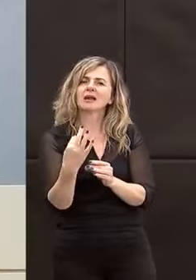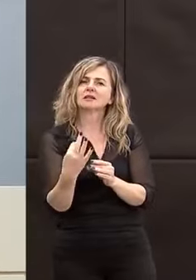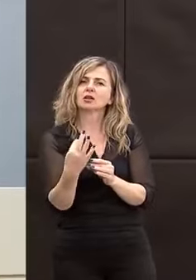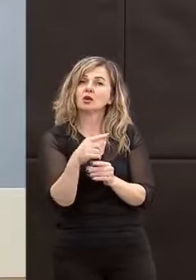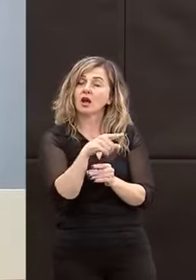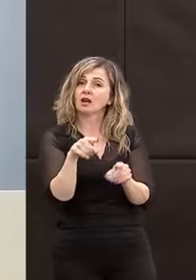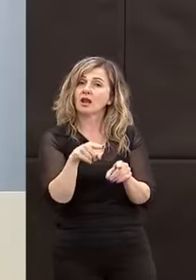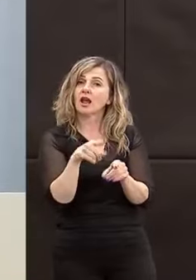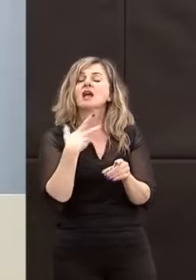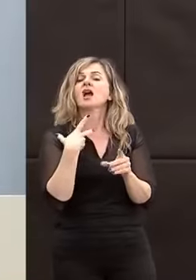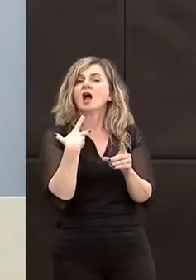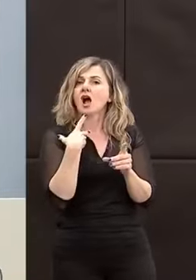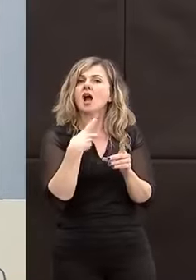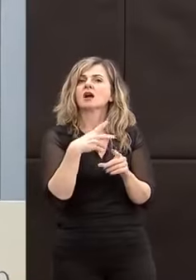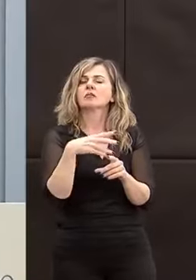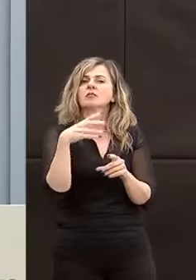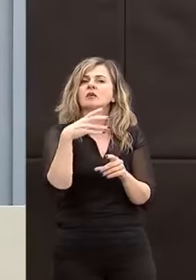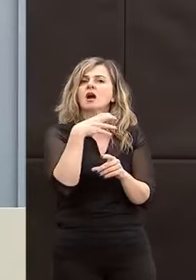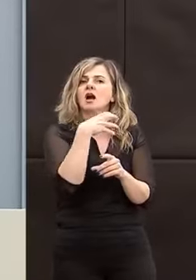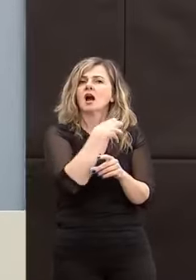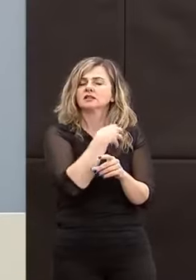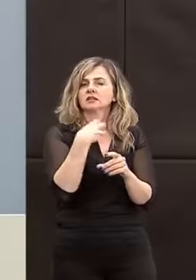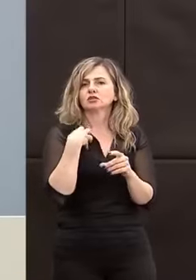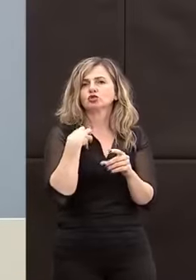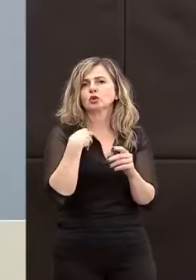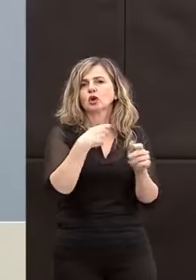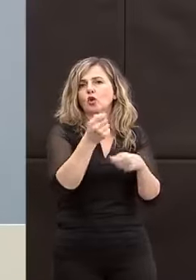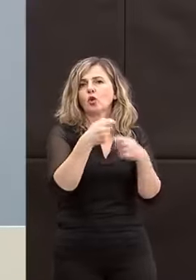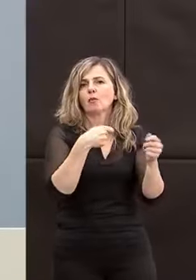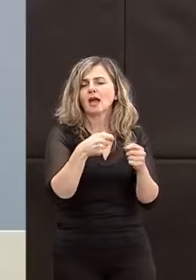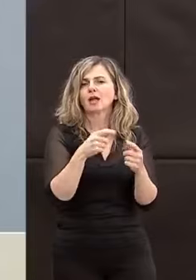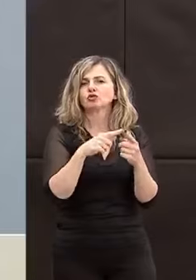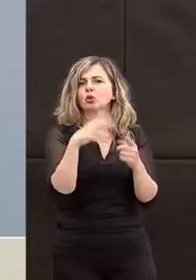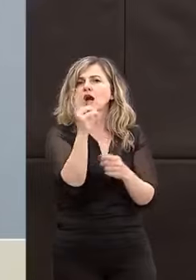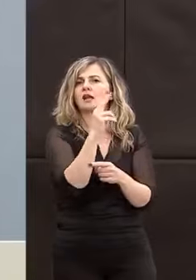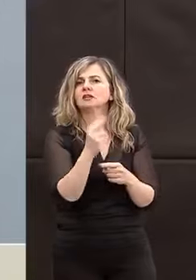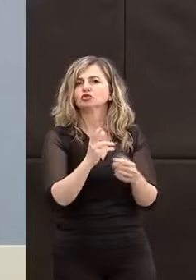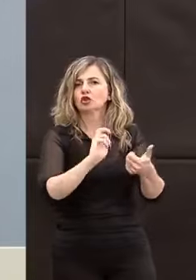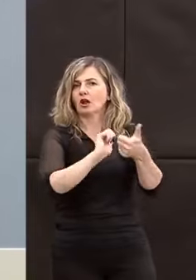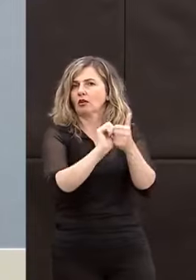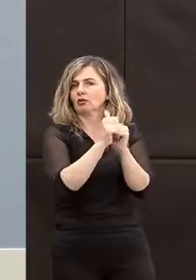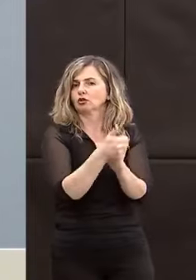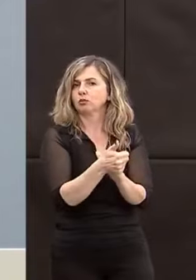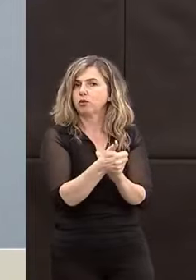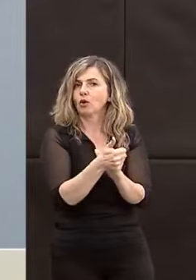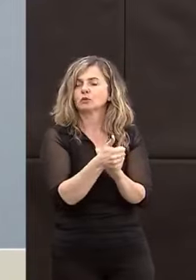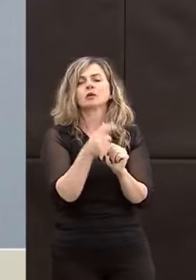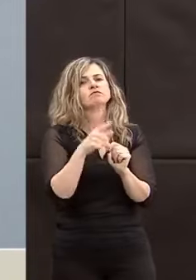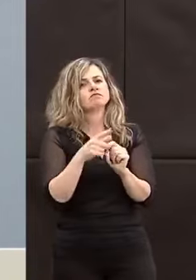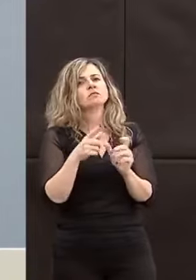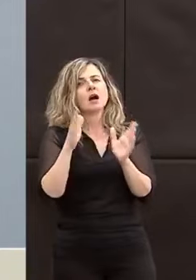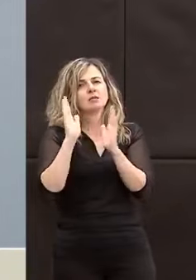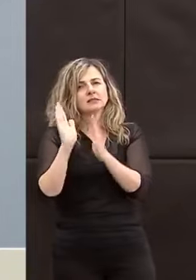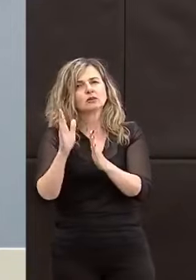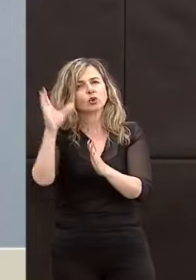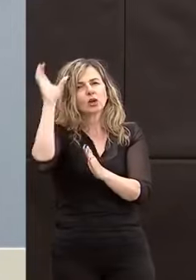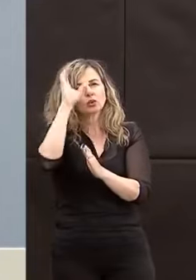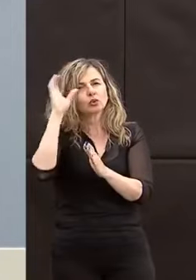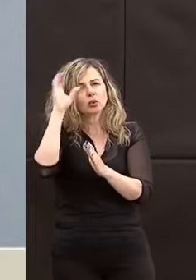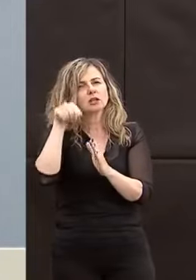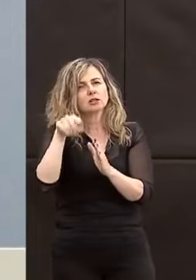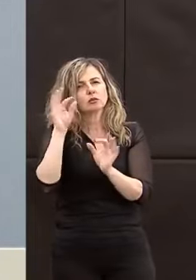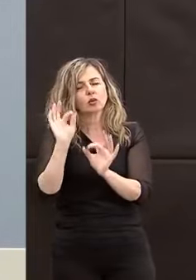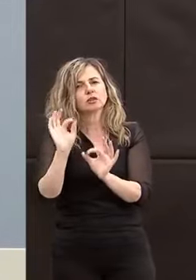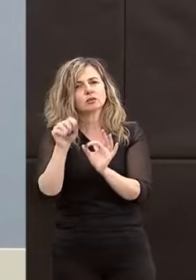anche sessore al commercio all'artigianato allo sport il settore del turismo quello che in questo momento